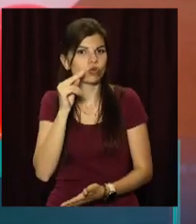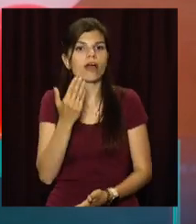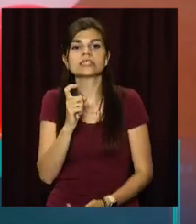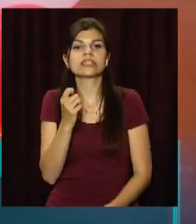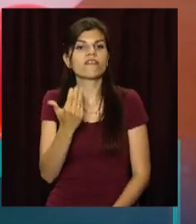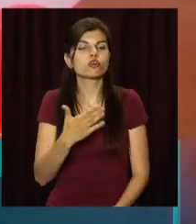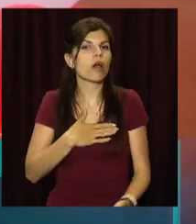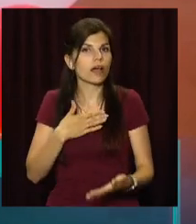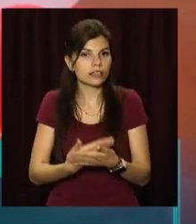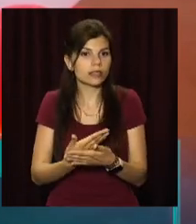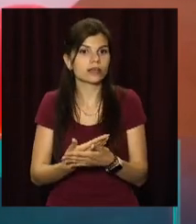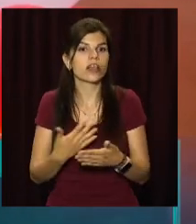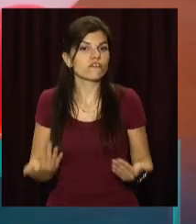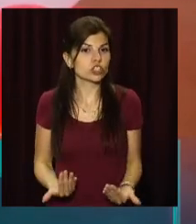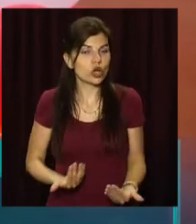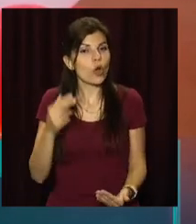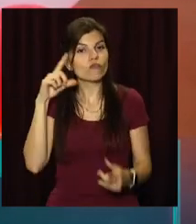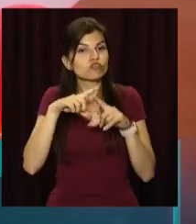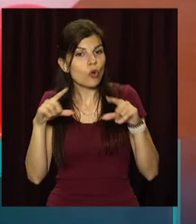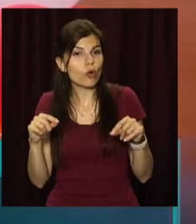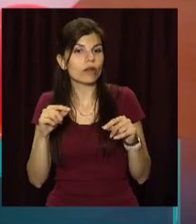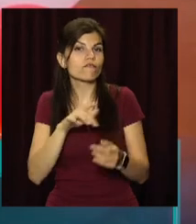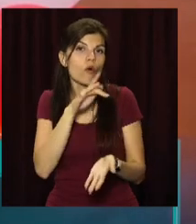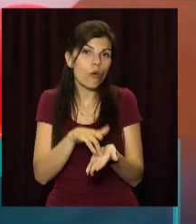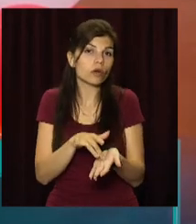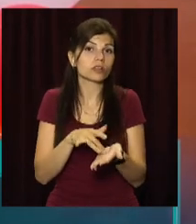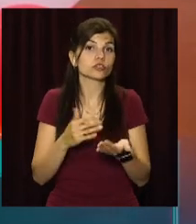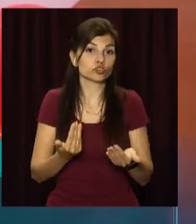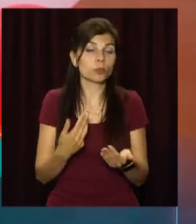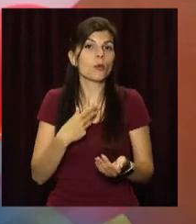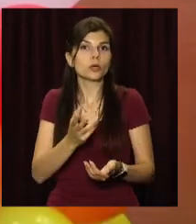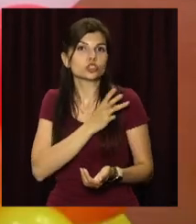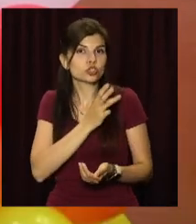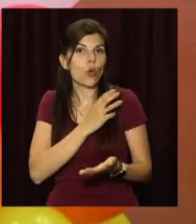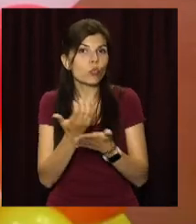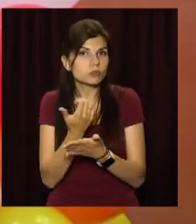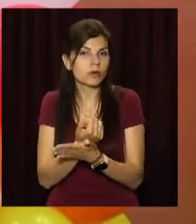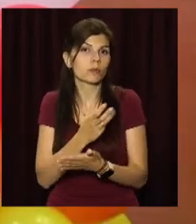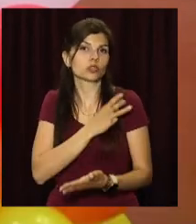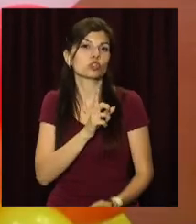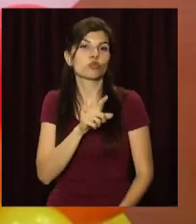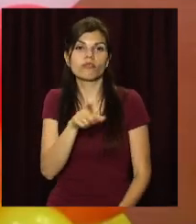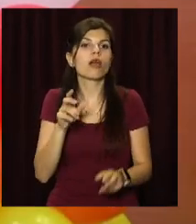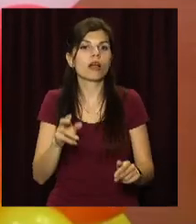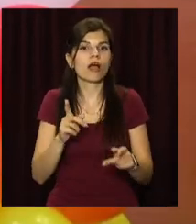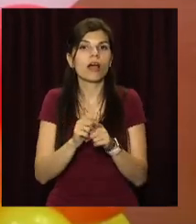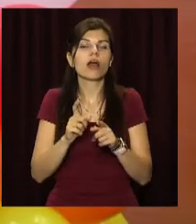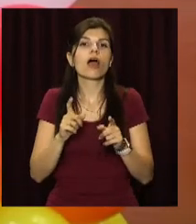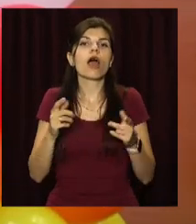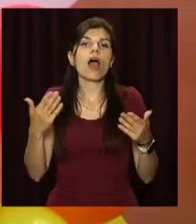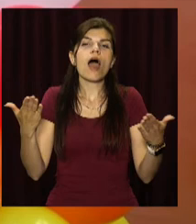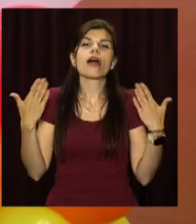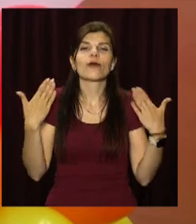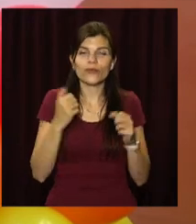вашу активне участь в житті школи, в житті міста. Пожелати вам успіху в подальшому, пожелати, щоб ви як слідуєте відпочили